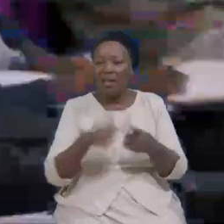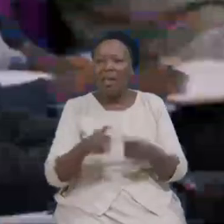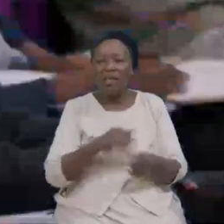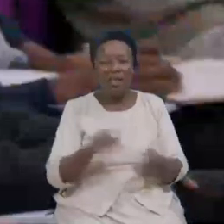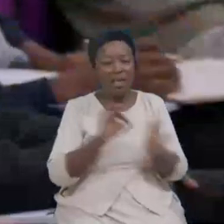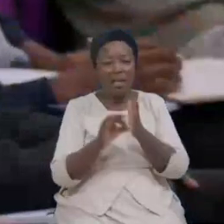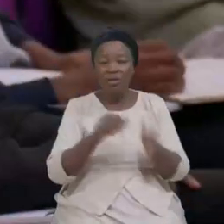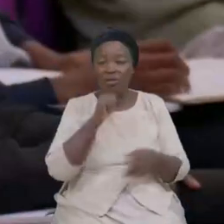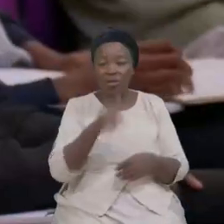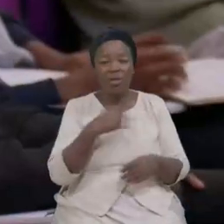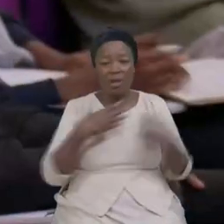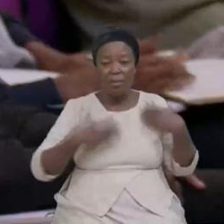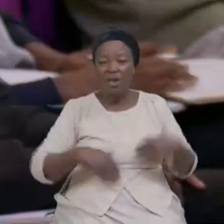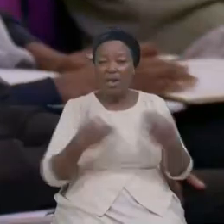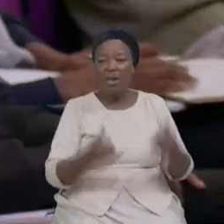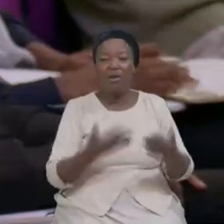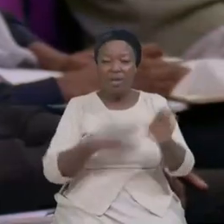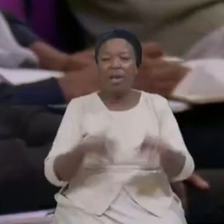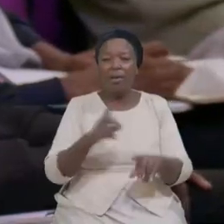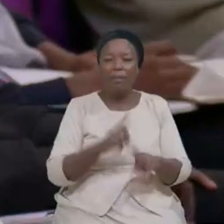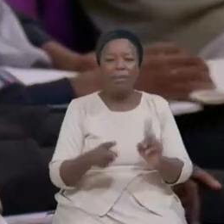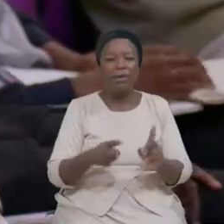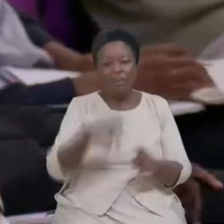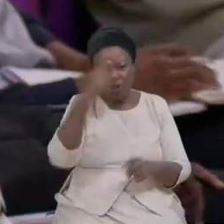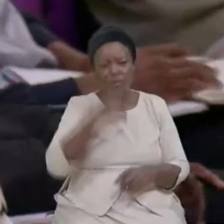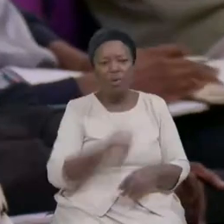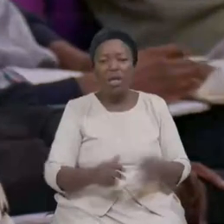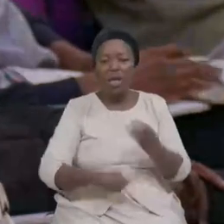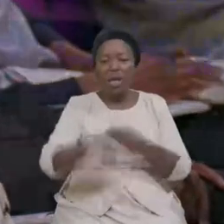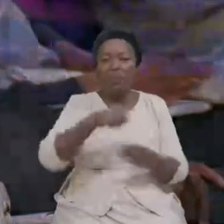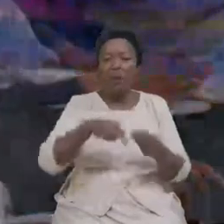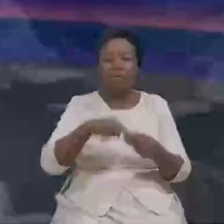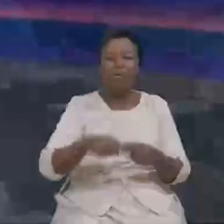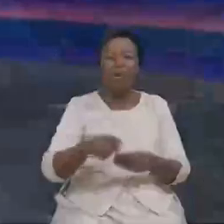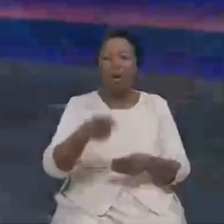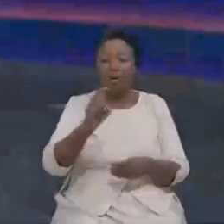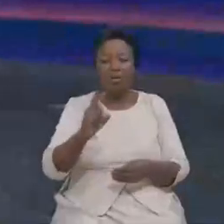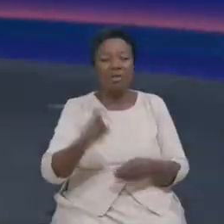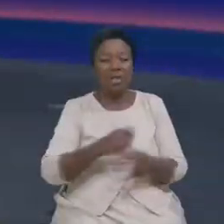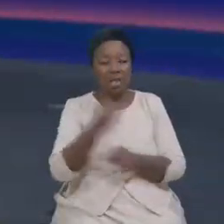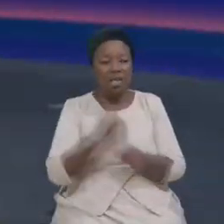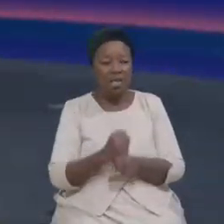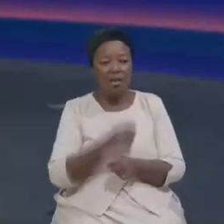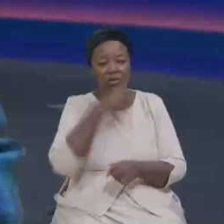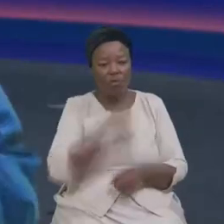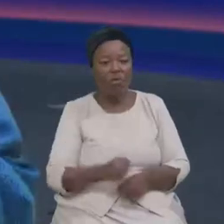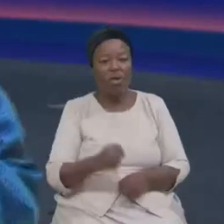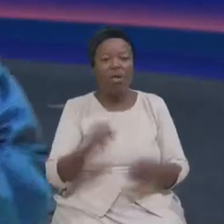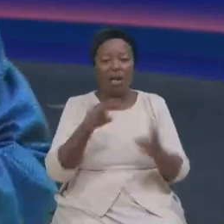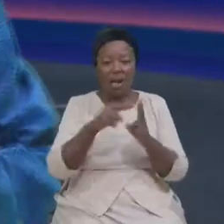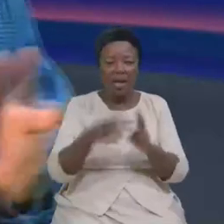mortes, quand il avait près de 100 ans, et que Sarah n'était plus en état d'avoir des